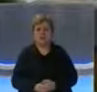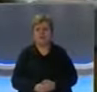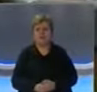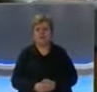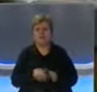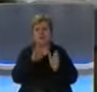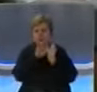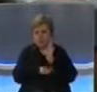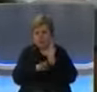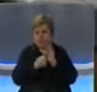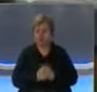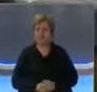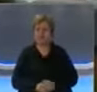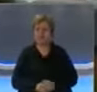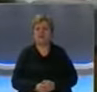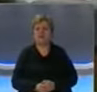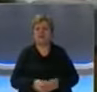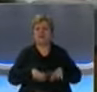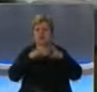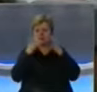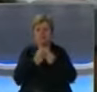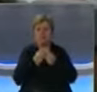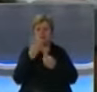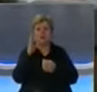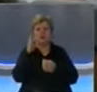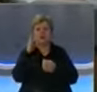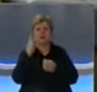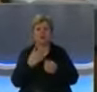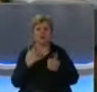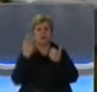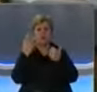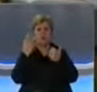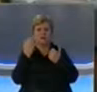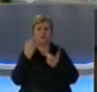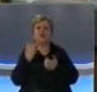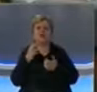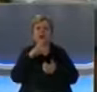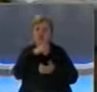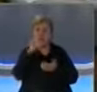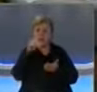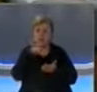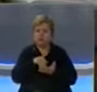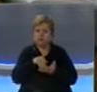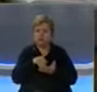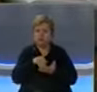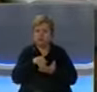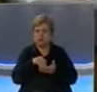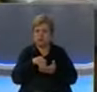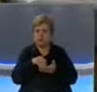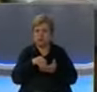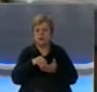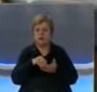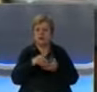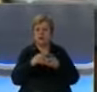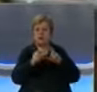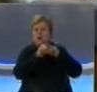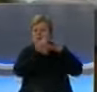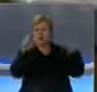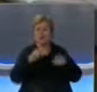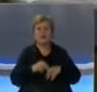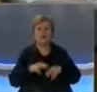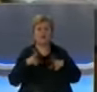më pak. Pra, gjithsej 560.000 euro i kanë hequr nga institucionet e drejtësisë.